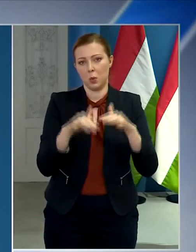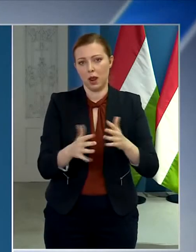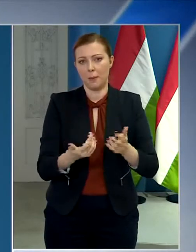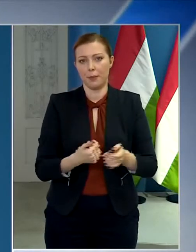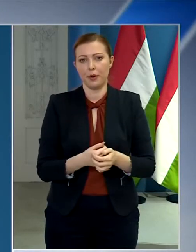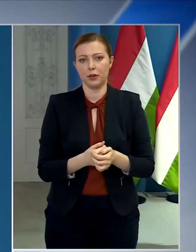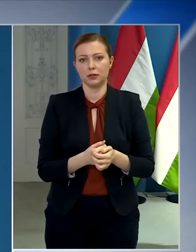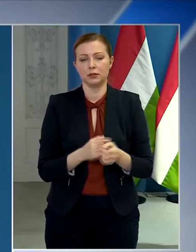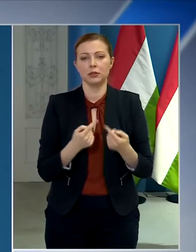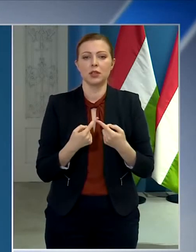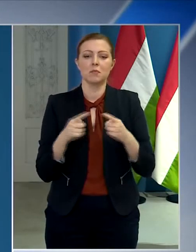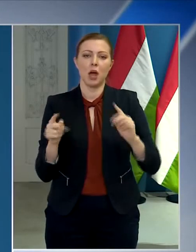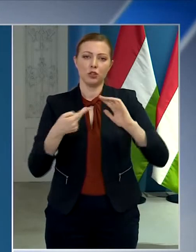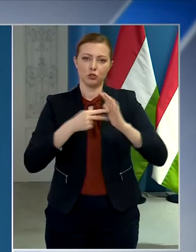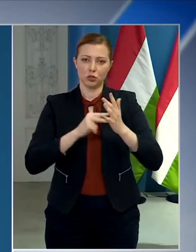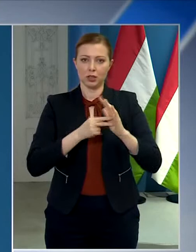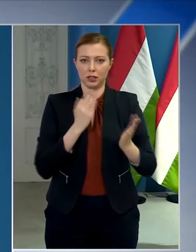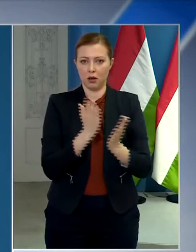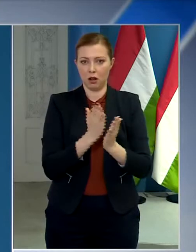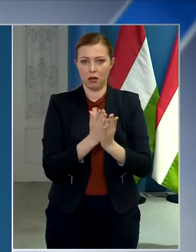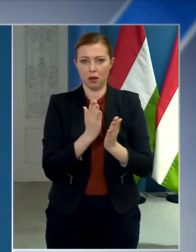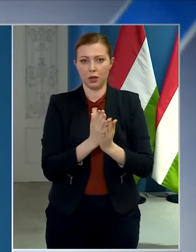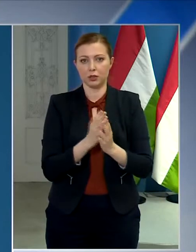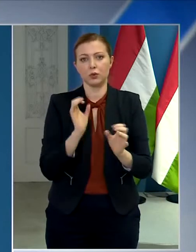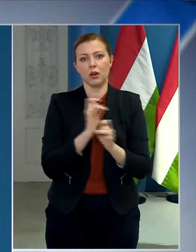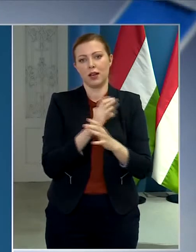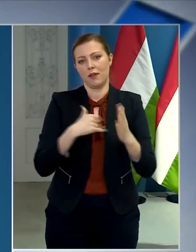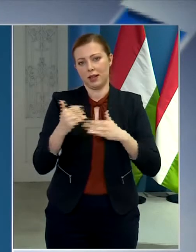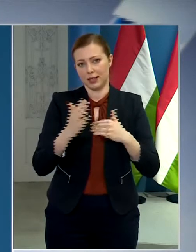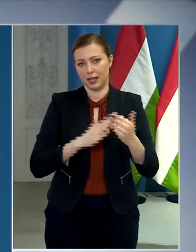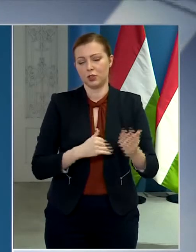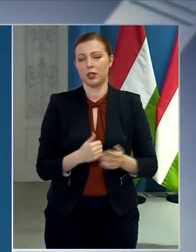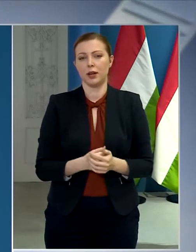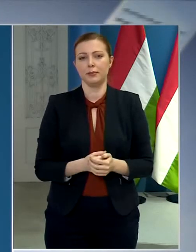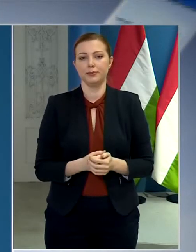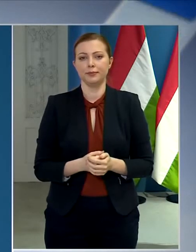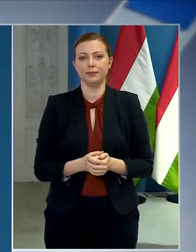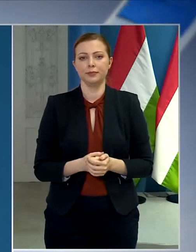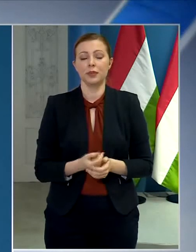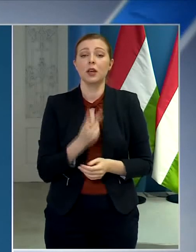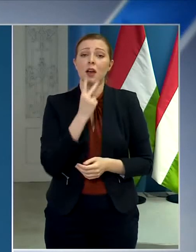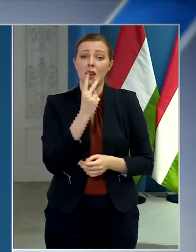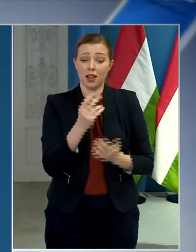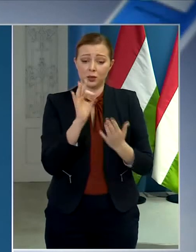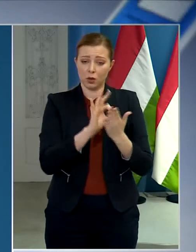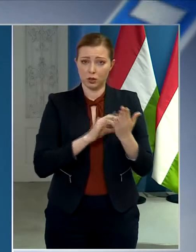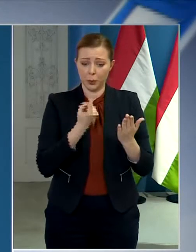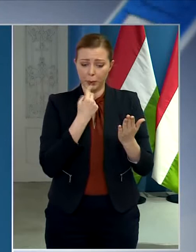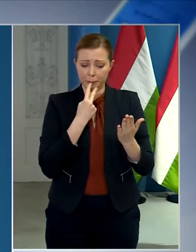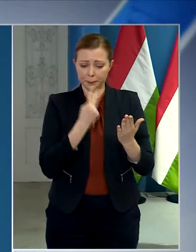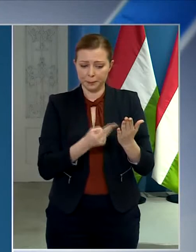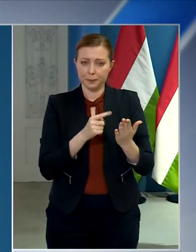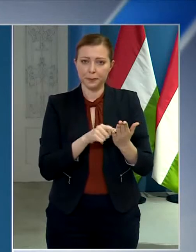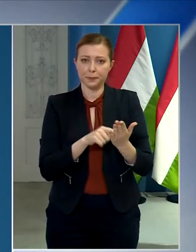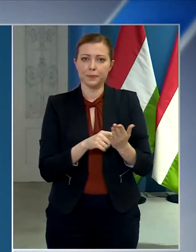hullámban egy másik stratégiát alkalmazunk a járvány kezelésére. Láthatjuk az adatokból,